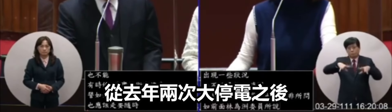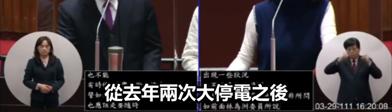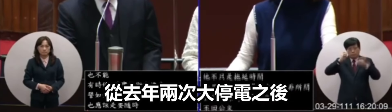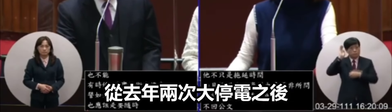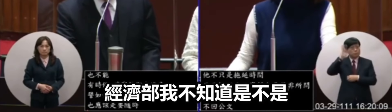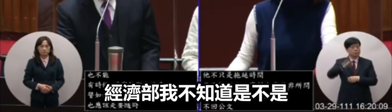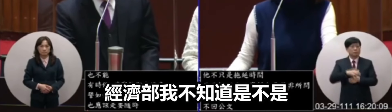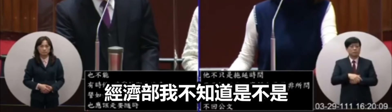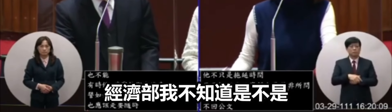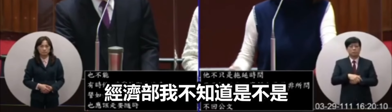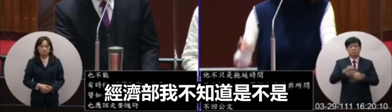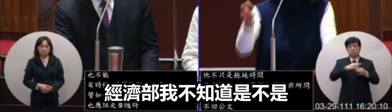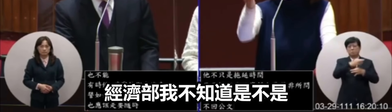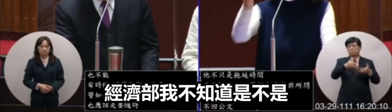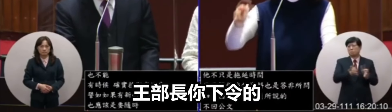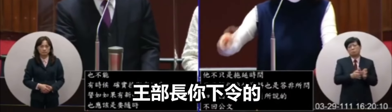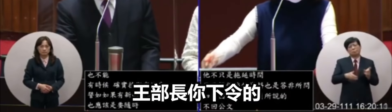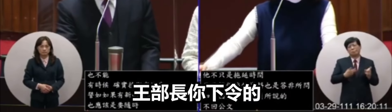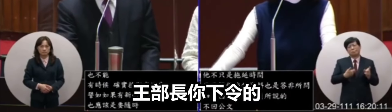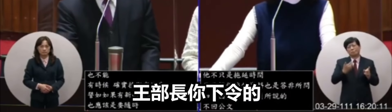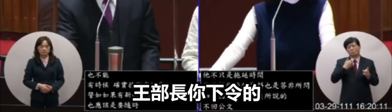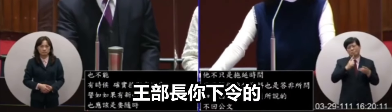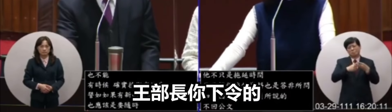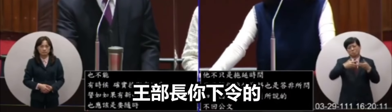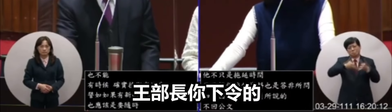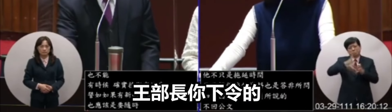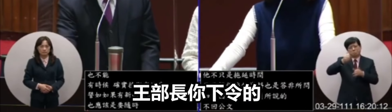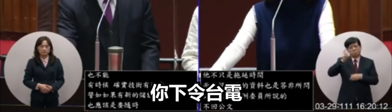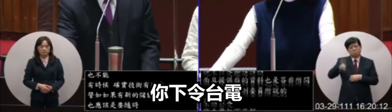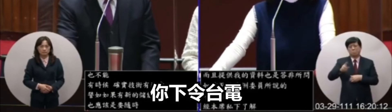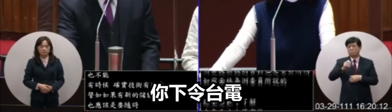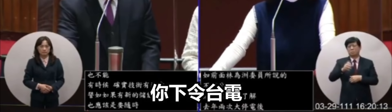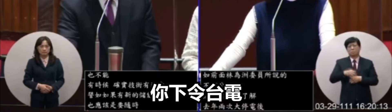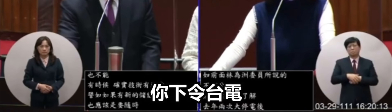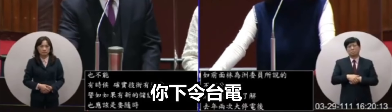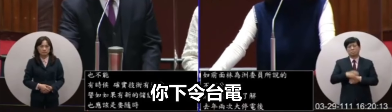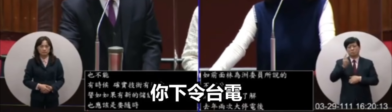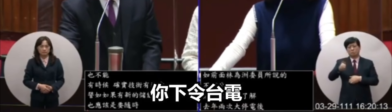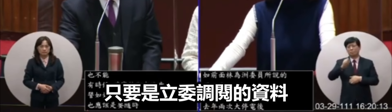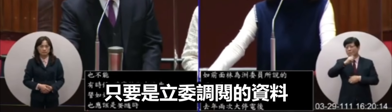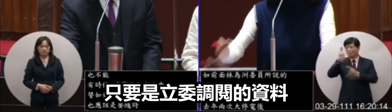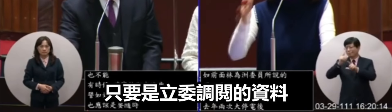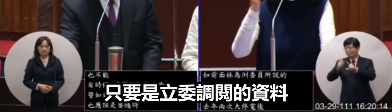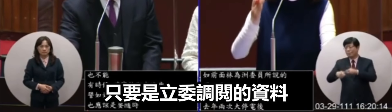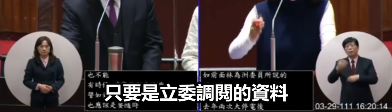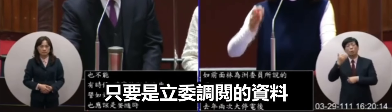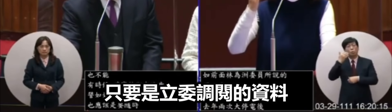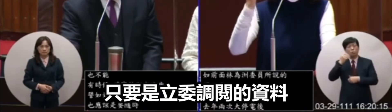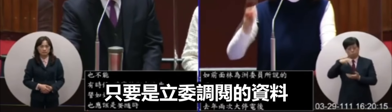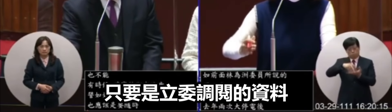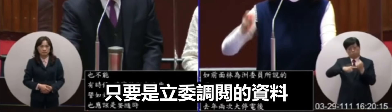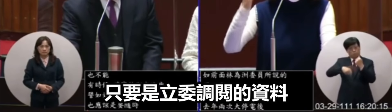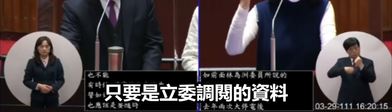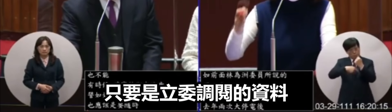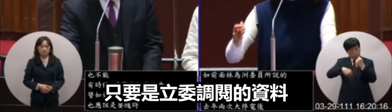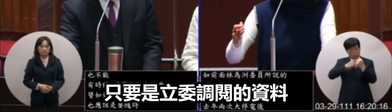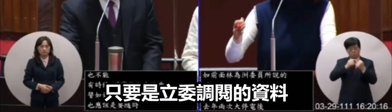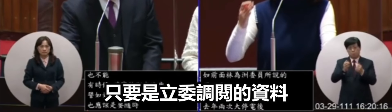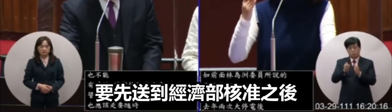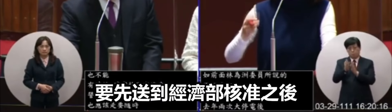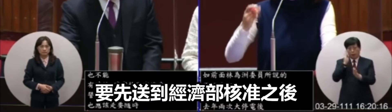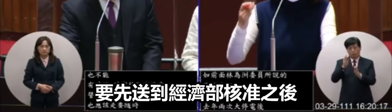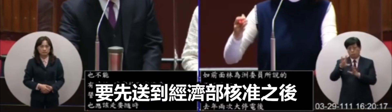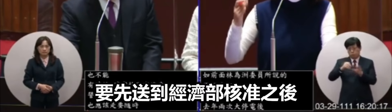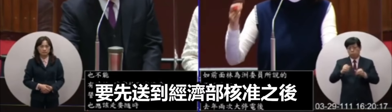后，经济部，我不知道是不是王部长你下令的，你下令台电只要是立委调阅的资